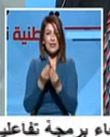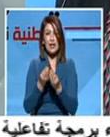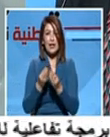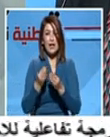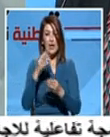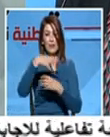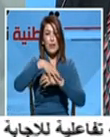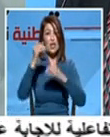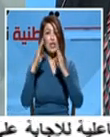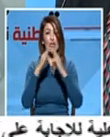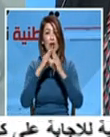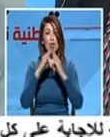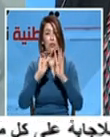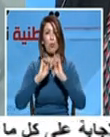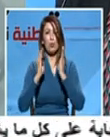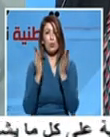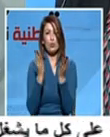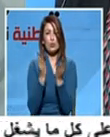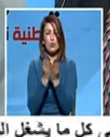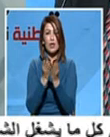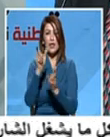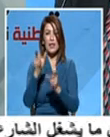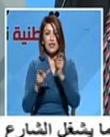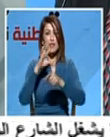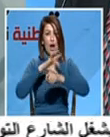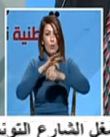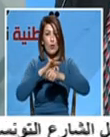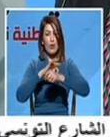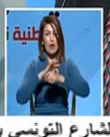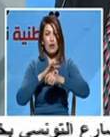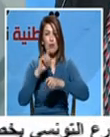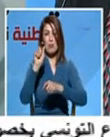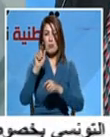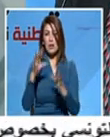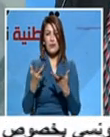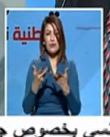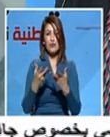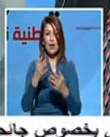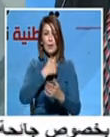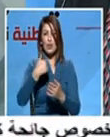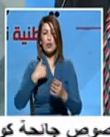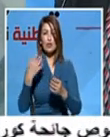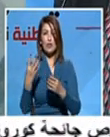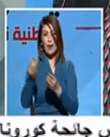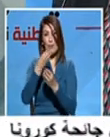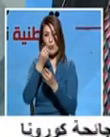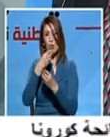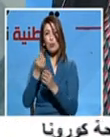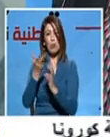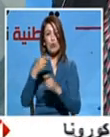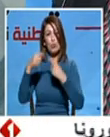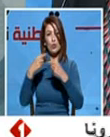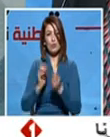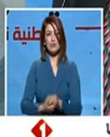أهالينا اللي عندهم أمراض مزمنة أو أمراض استعجالية أنهم يتحصلوا على الخدمة الصحية؟